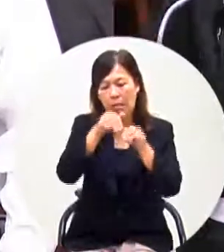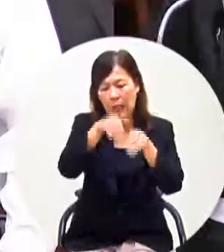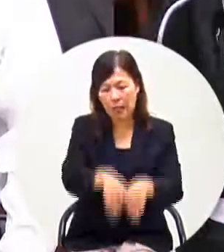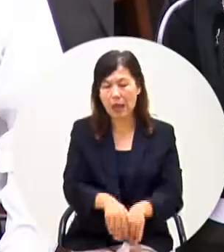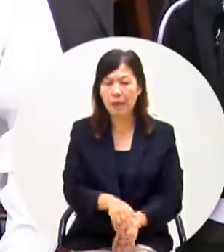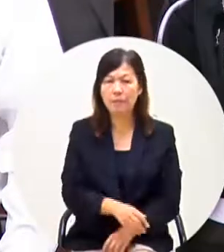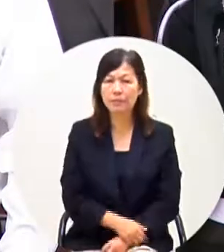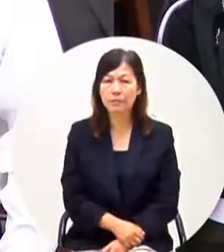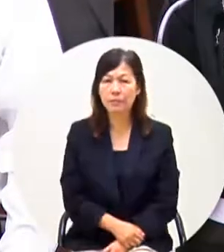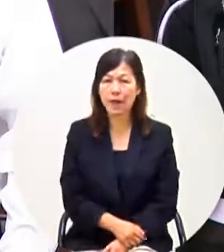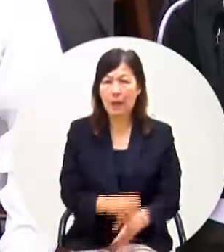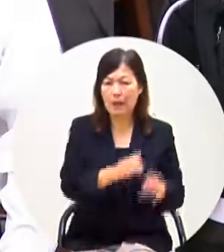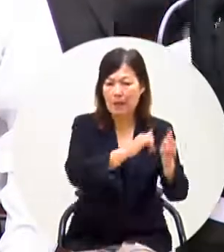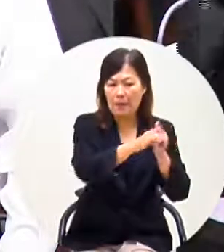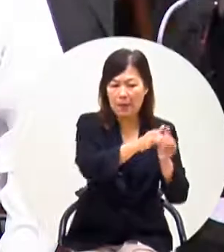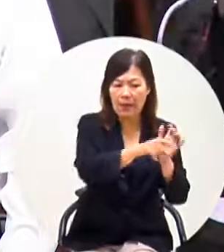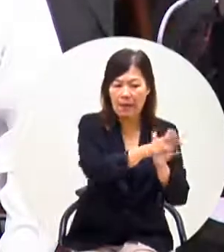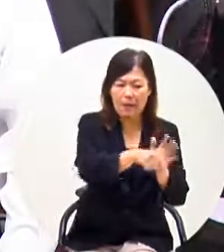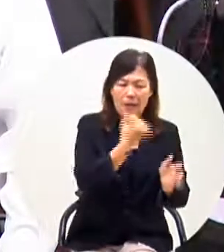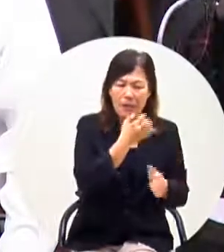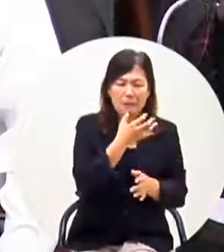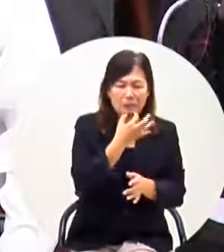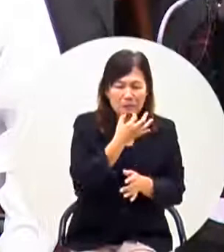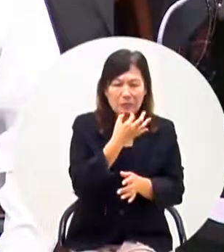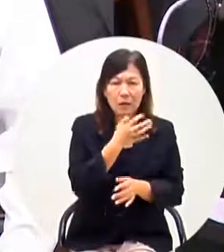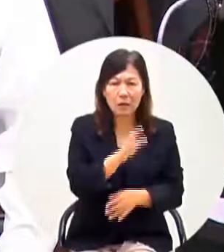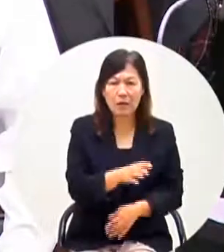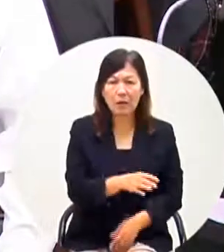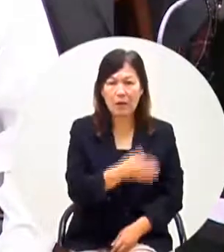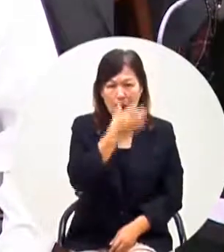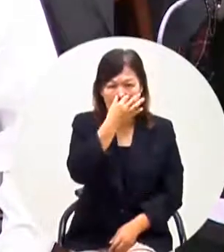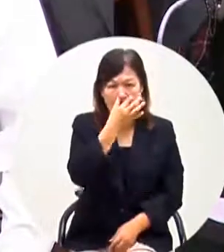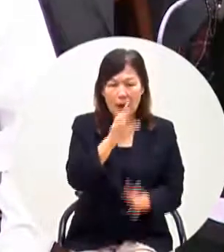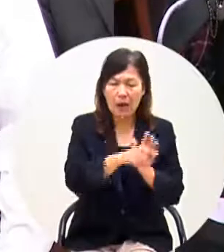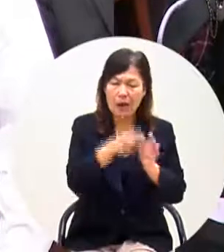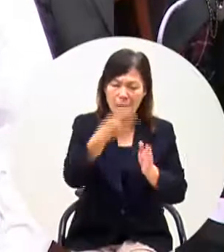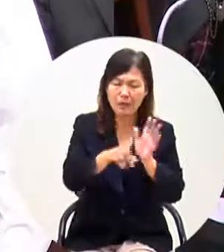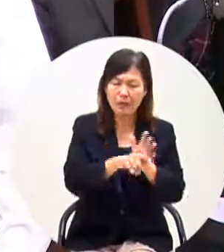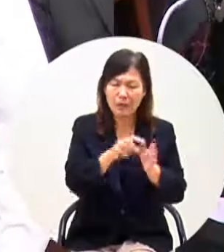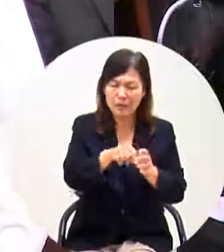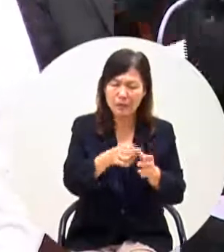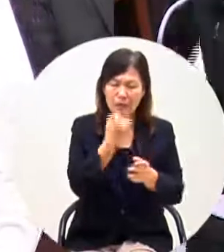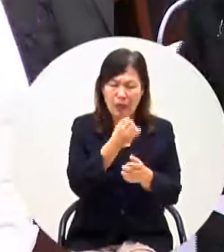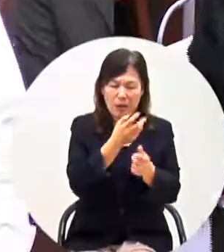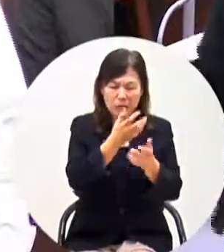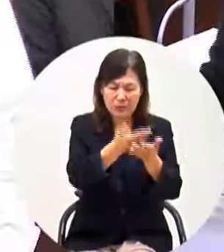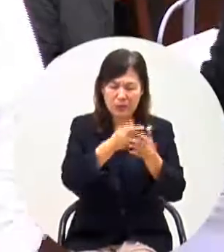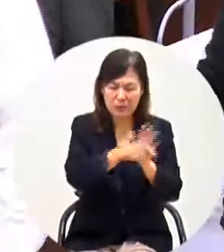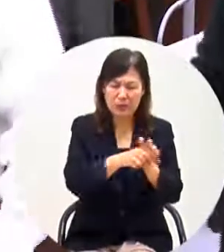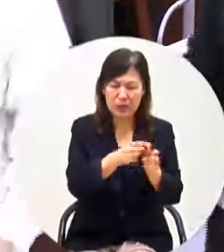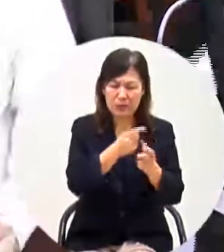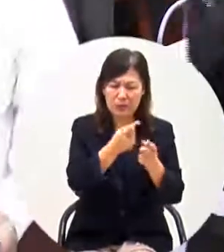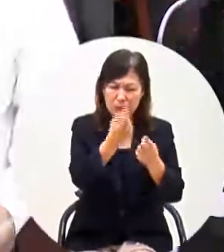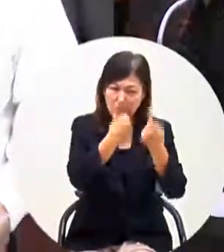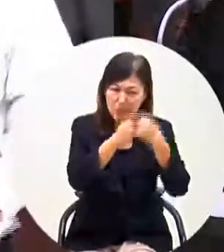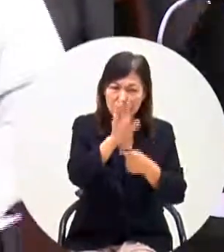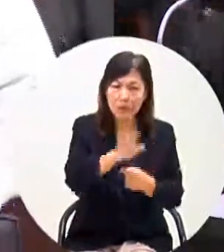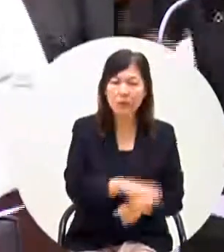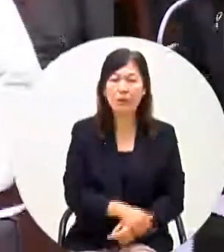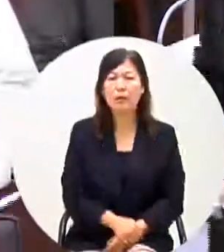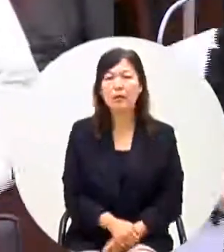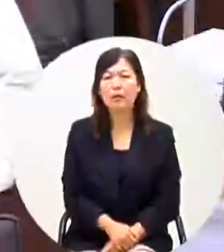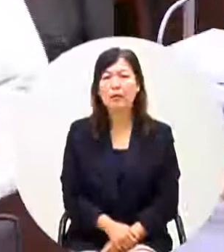不饱了，还要忍受这样的一个侮辱哦。局长，我请教，安尼你来大